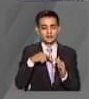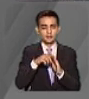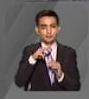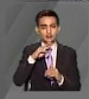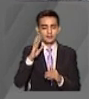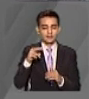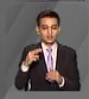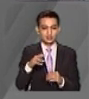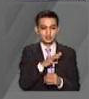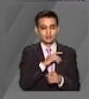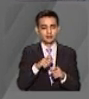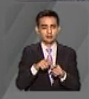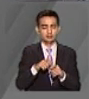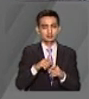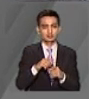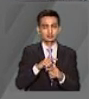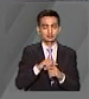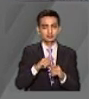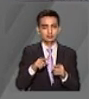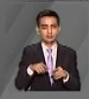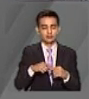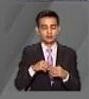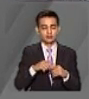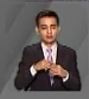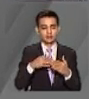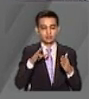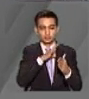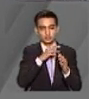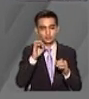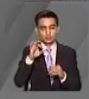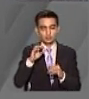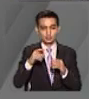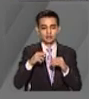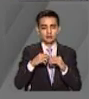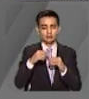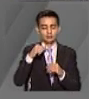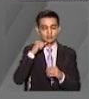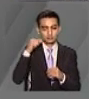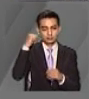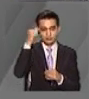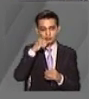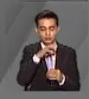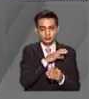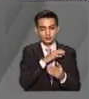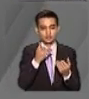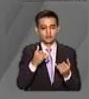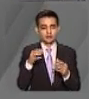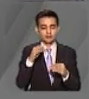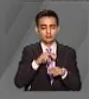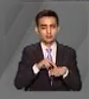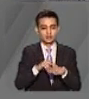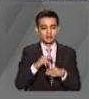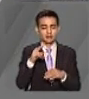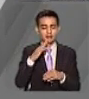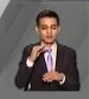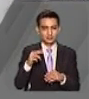вышло в октябре прошлого года. Согласно ему, ДВД, УВД и РУВД теперь департаменты управления и отделы полиции.